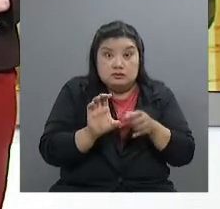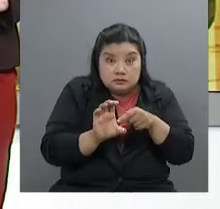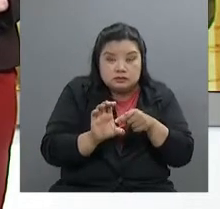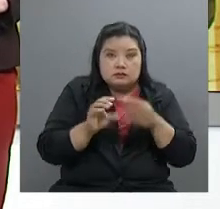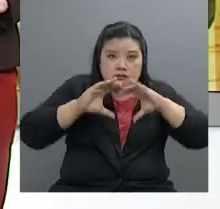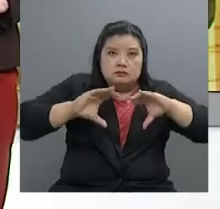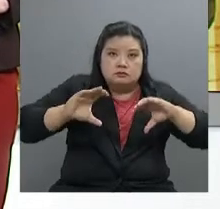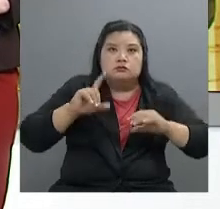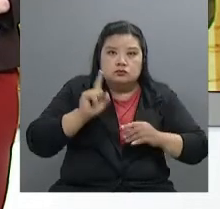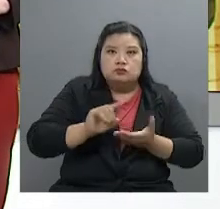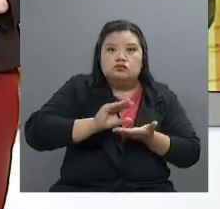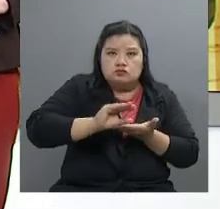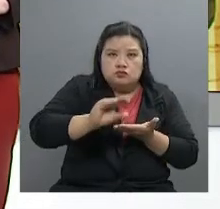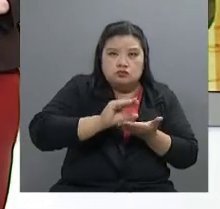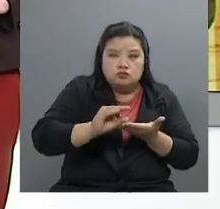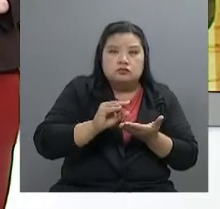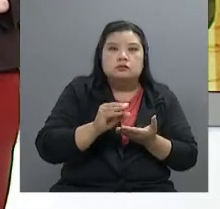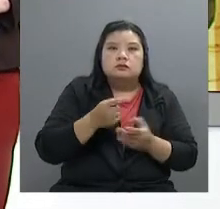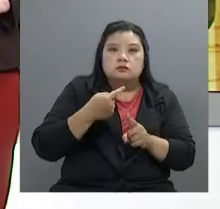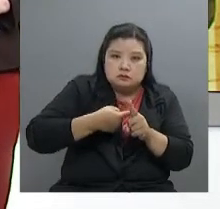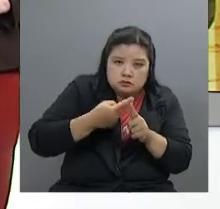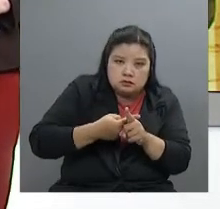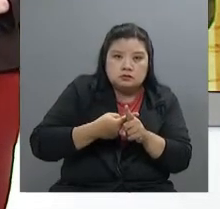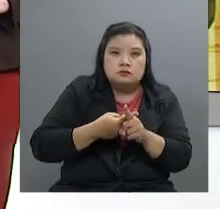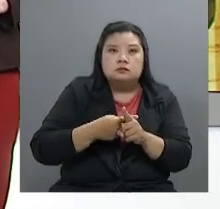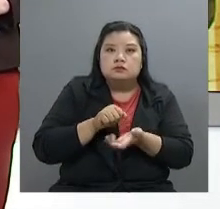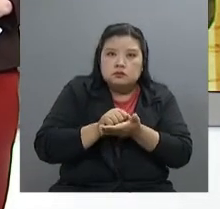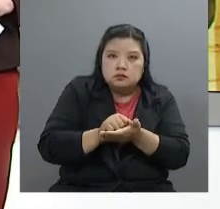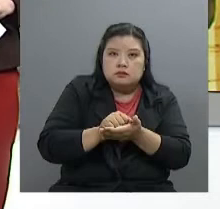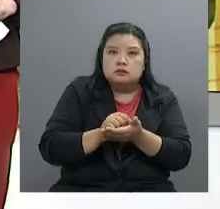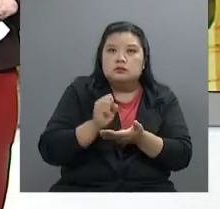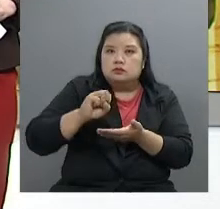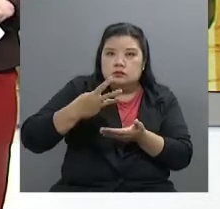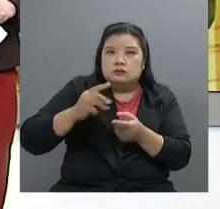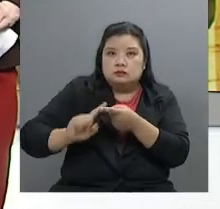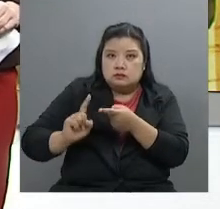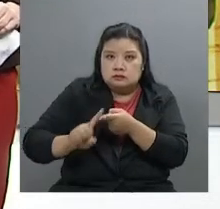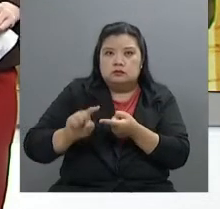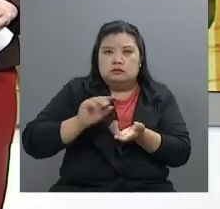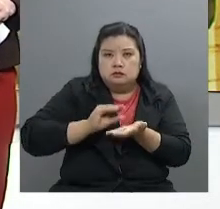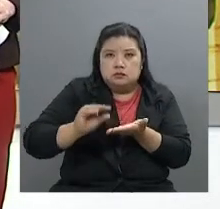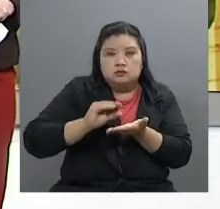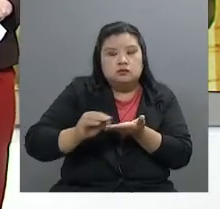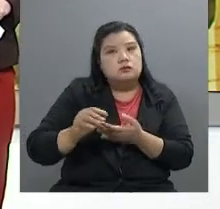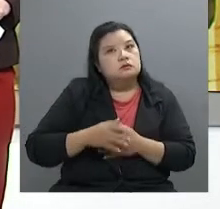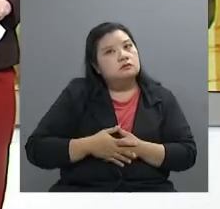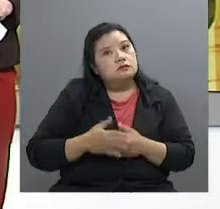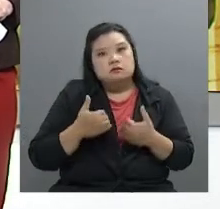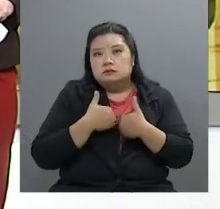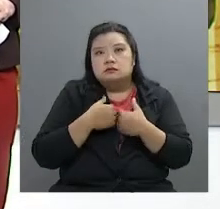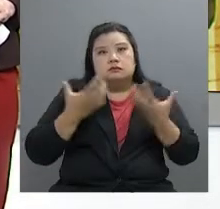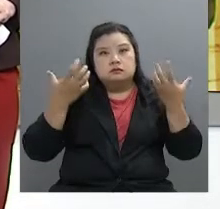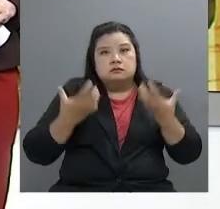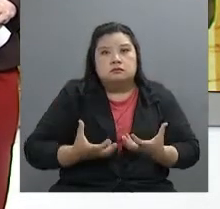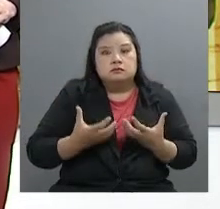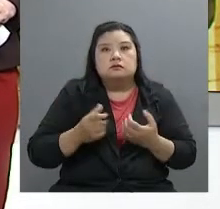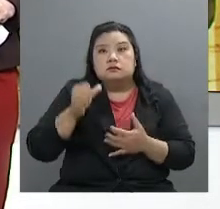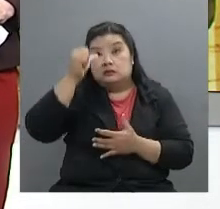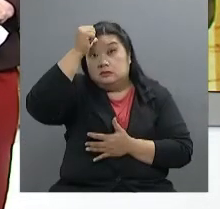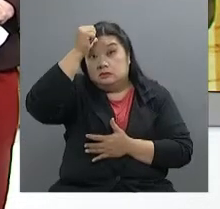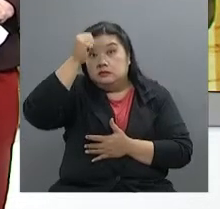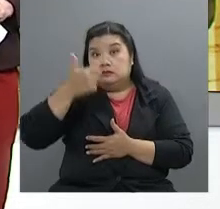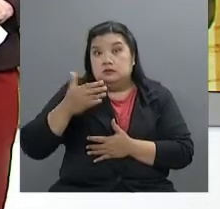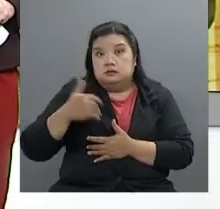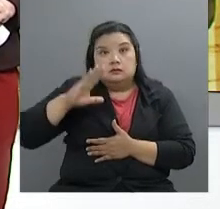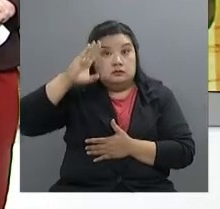เงินเดือนทั้งสวัสดิการให้ทหารทั้งประเทศก็ถือว่าหนักหนาไม่น้อยนะคะเพราะอินเดียเป็นประเทศที่มีฐานประจำกัน